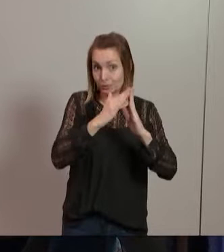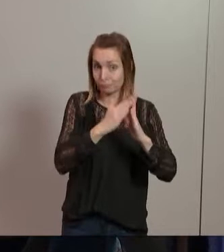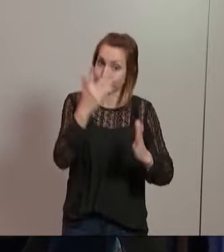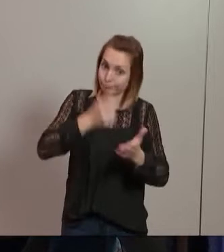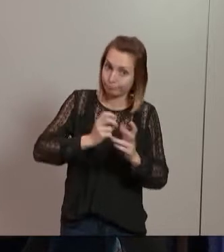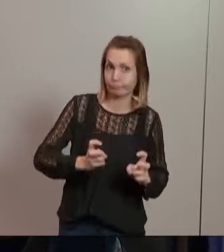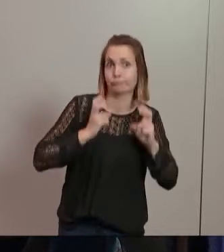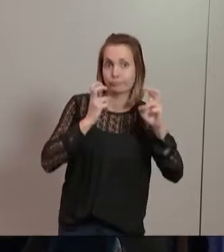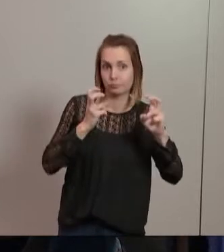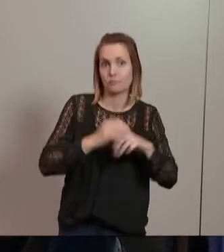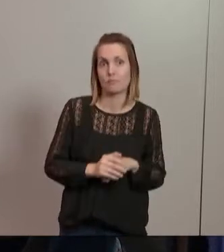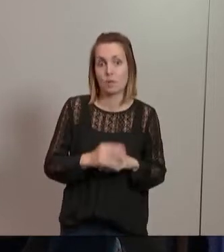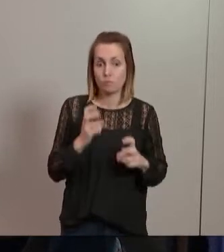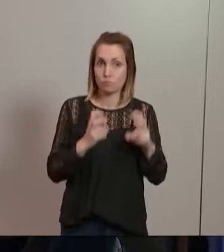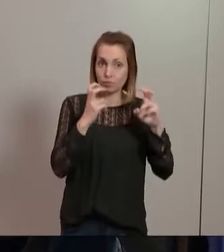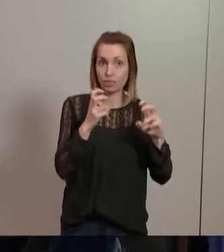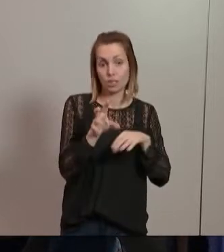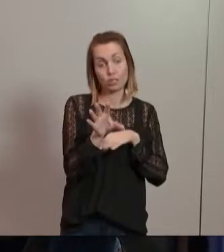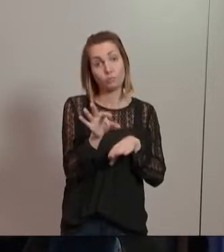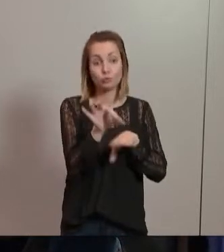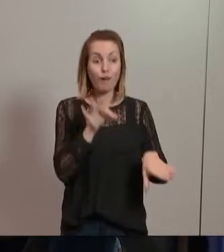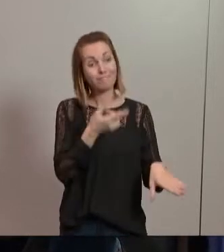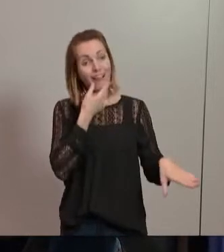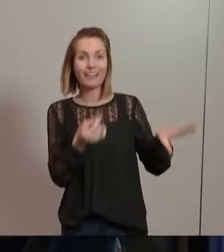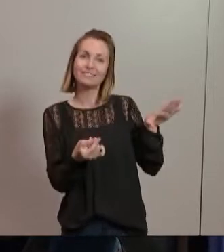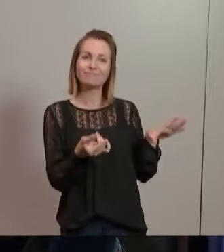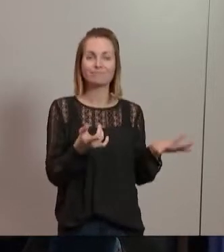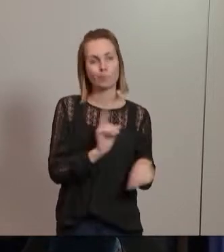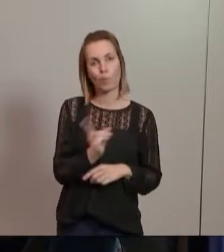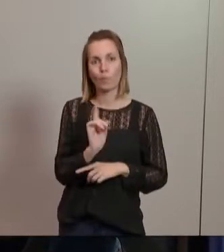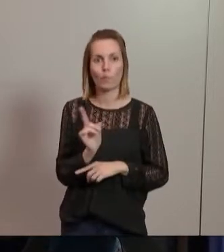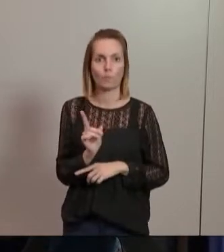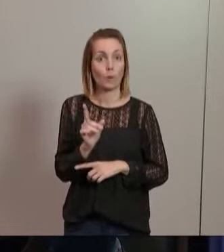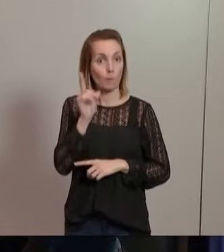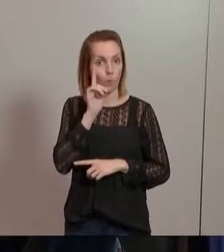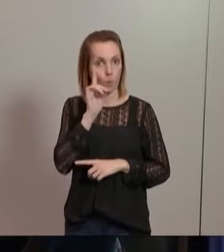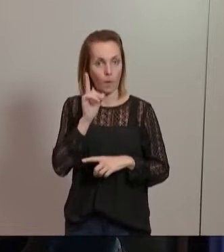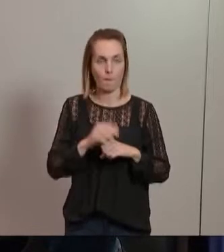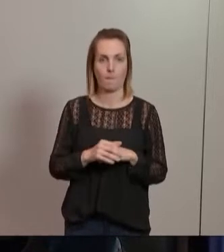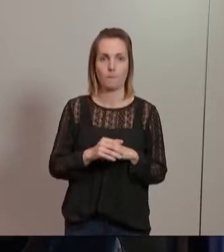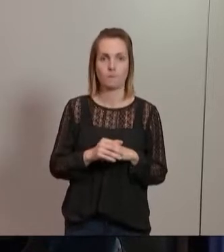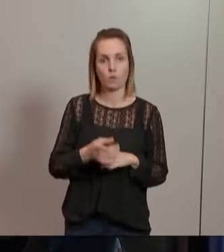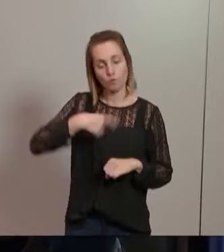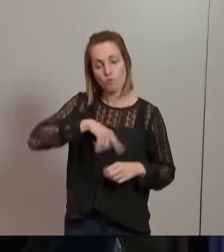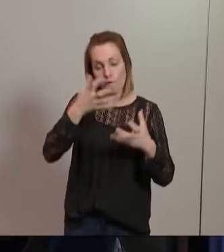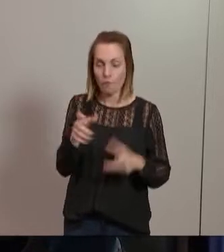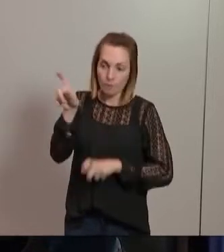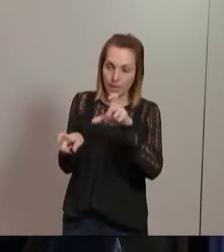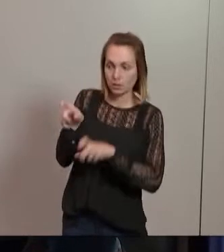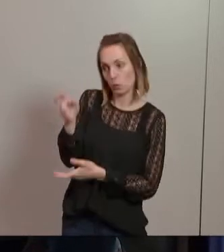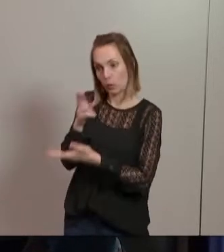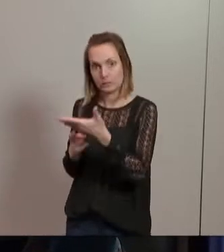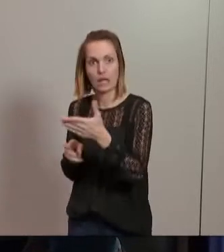Augmenter celle-ci n'est pas un choix du cœur. La raison est l'ambition d'apporter aux Roséennes et